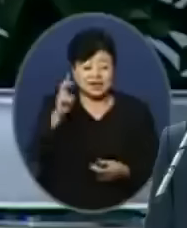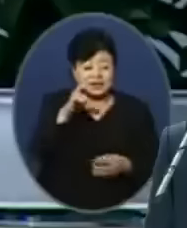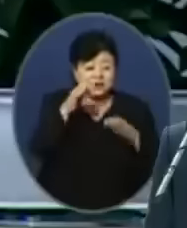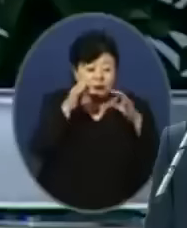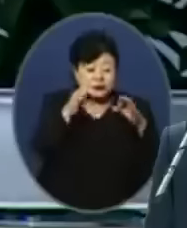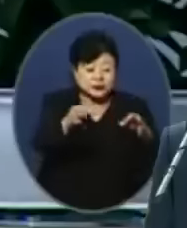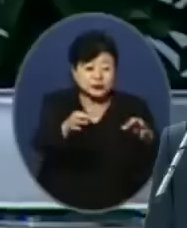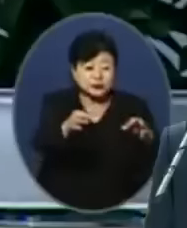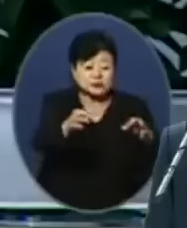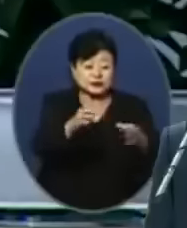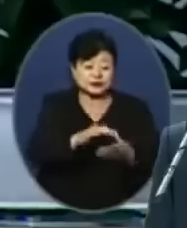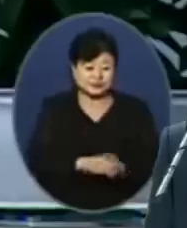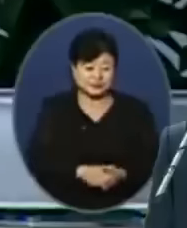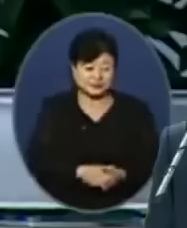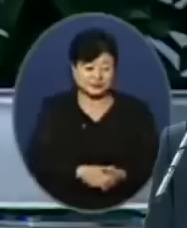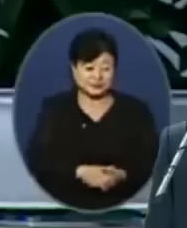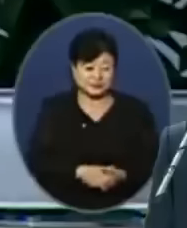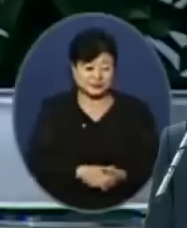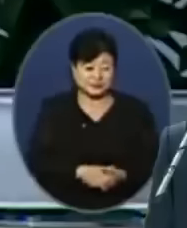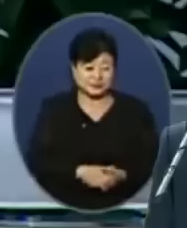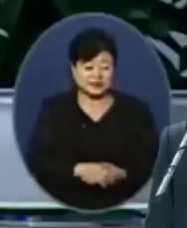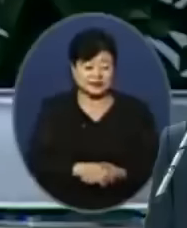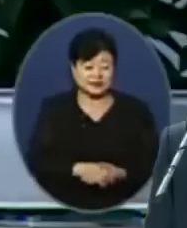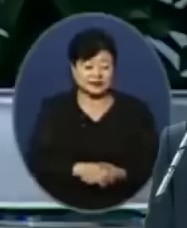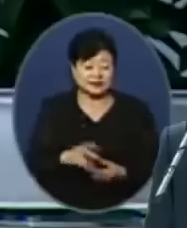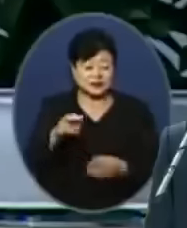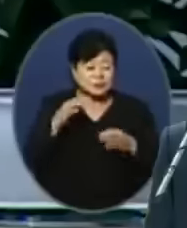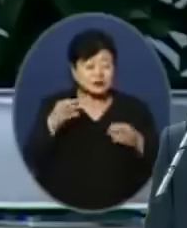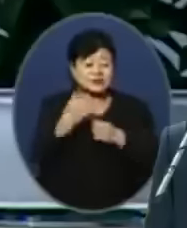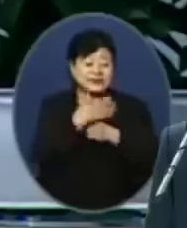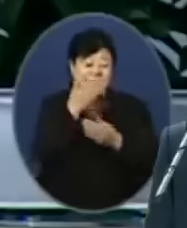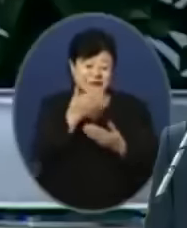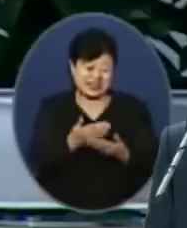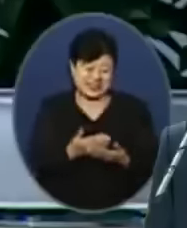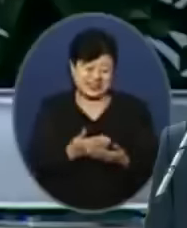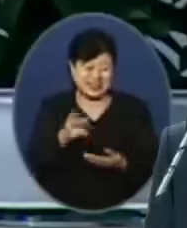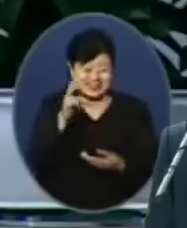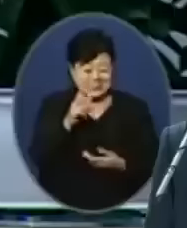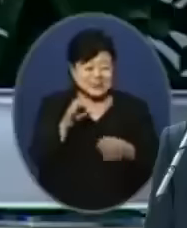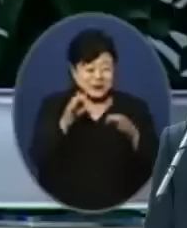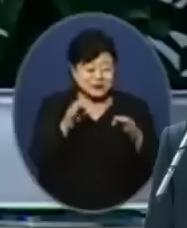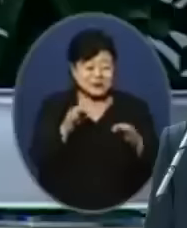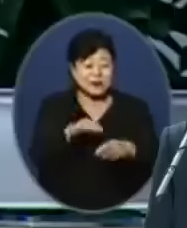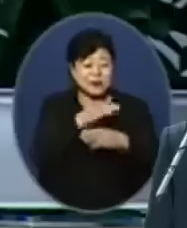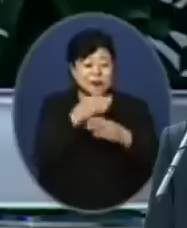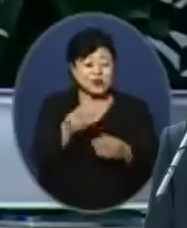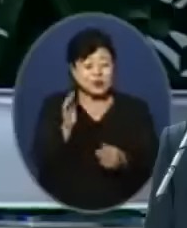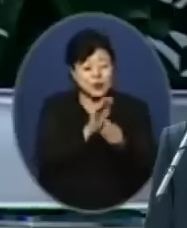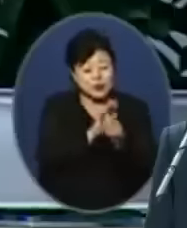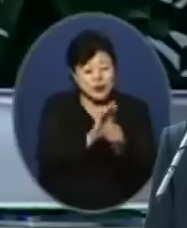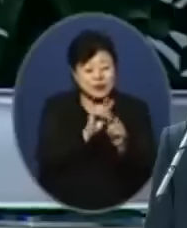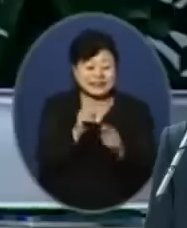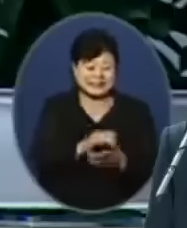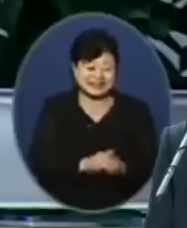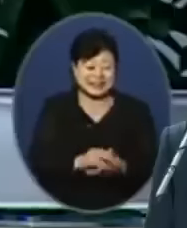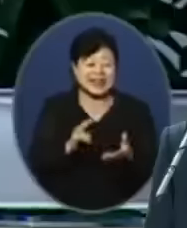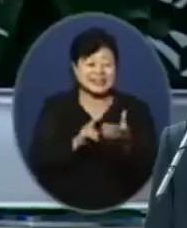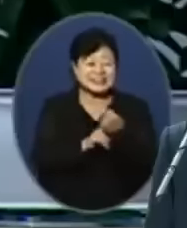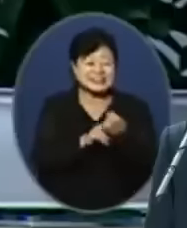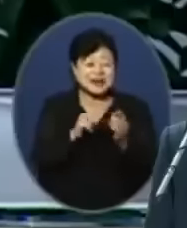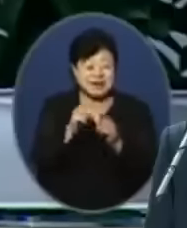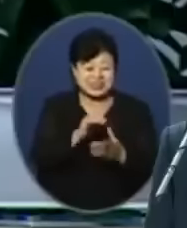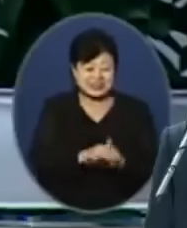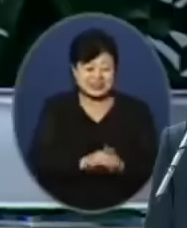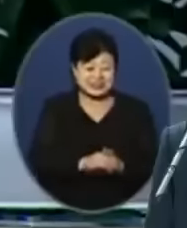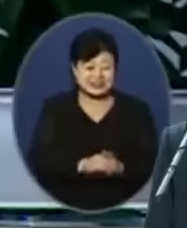찬송을 많이 부르는 사람치고 은혜를 받지 않는 사람이 없습니다. 찬송은 모두 다 위로의 말씀, 기적의